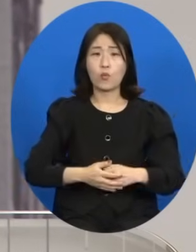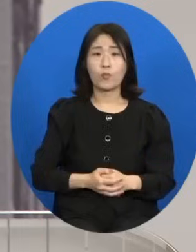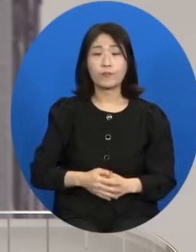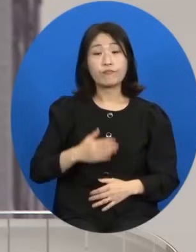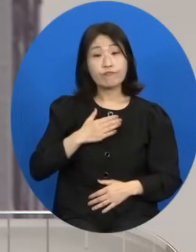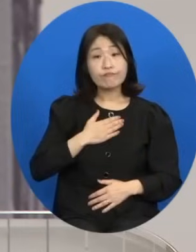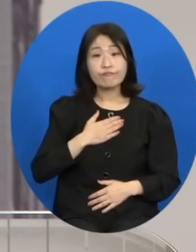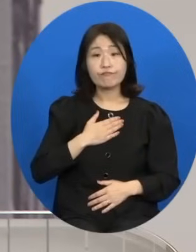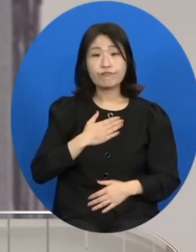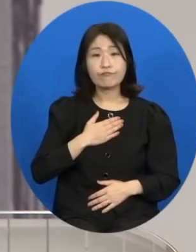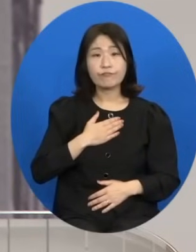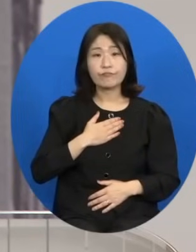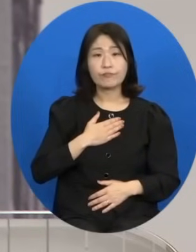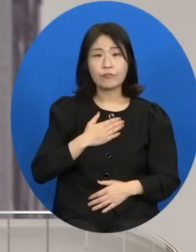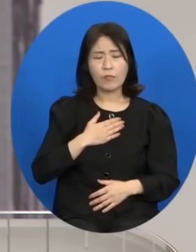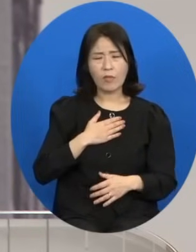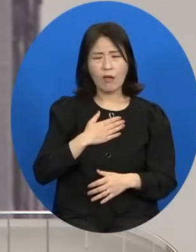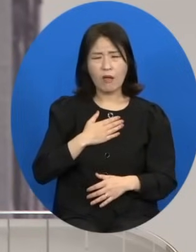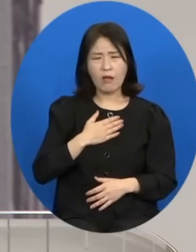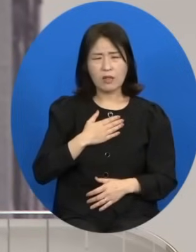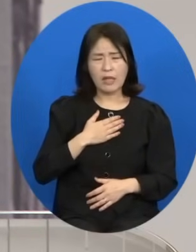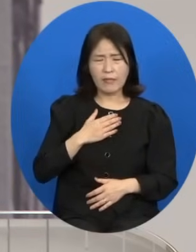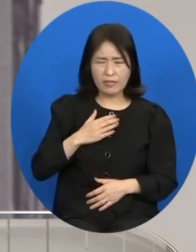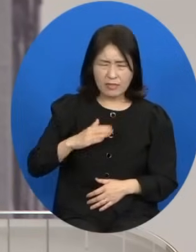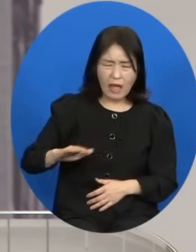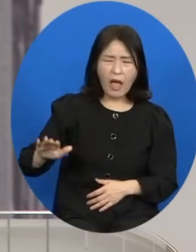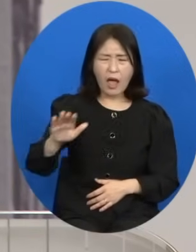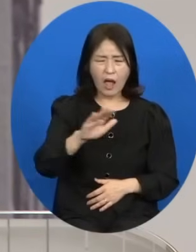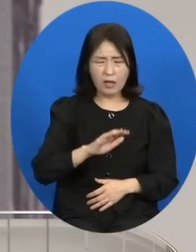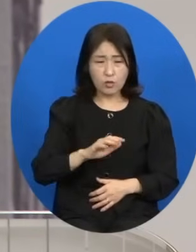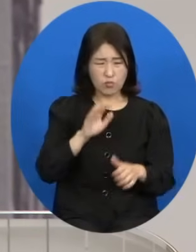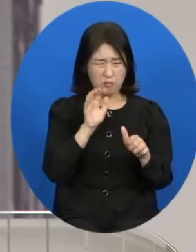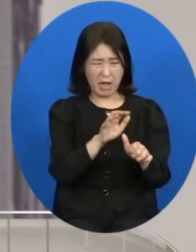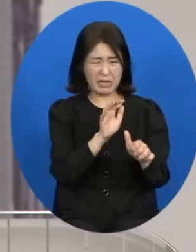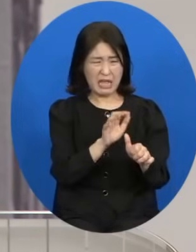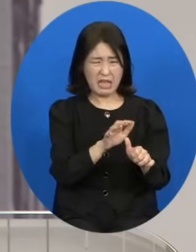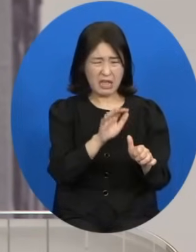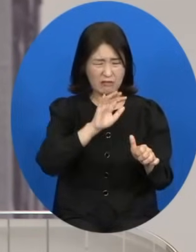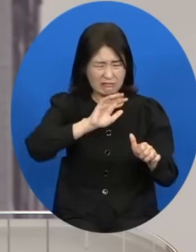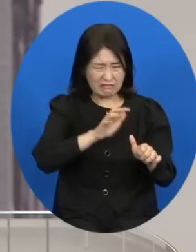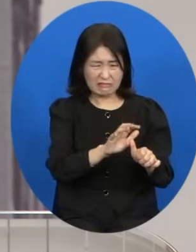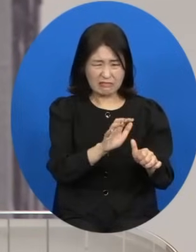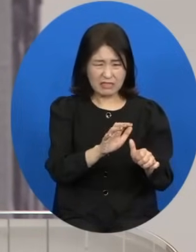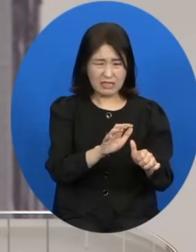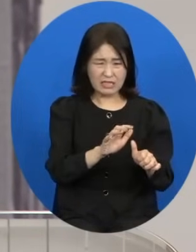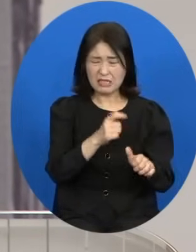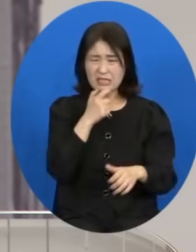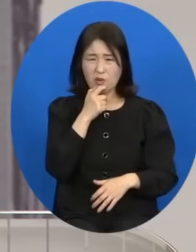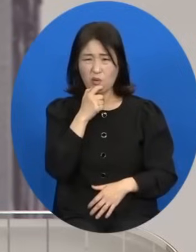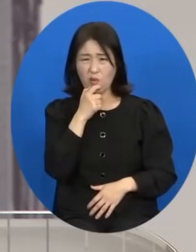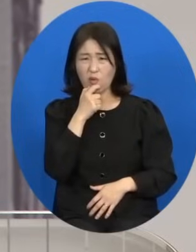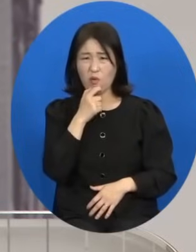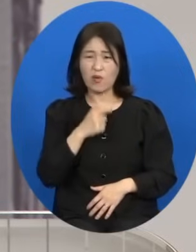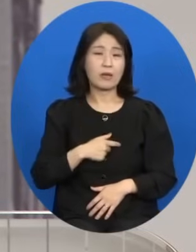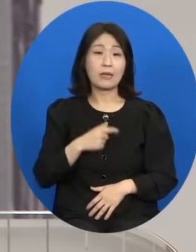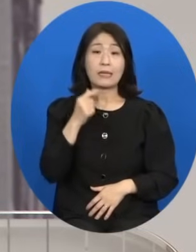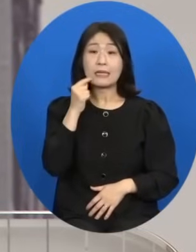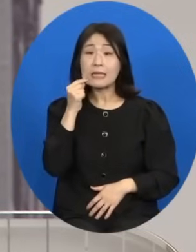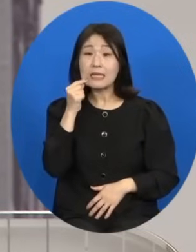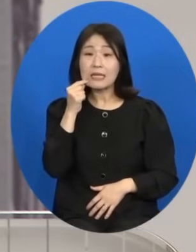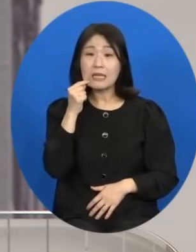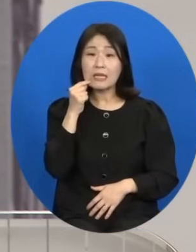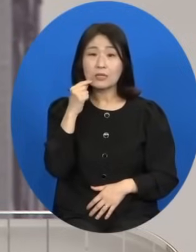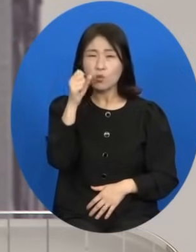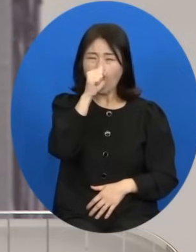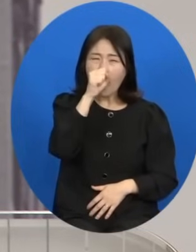마찬가지입니다 밖에 좋하 사람이 어디 있습니까 형통하고 그냥 잘 잘되기를 원하죠 인기를 누리고 싶어 합니다